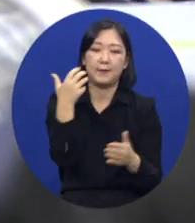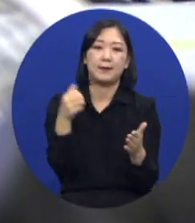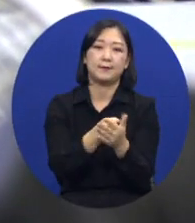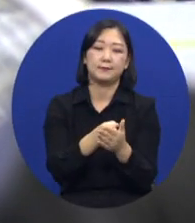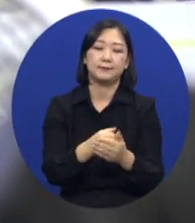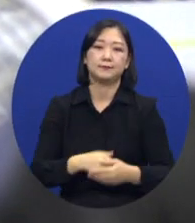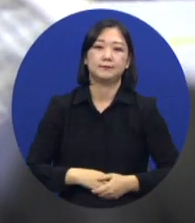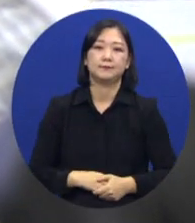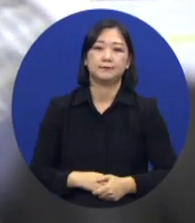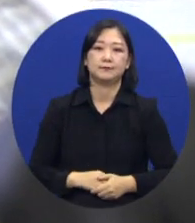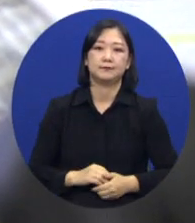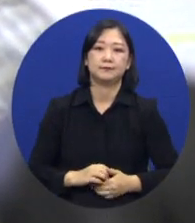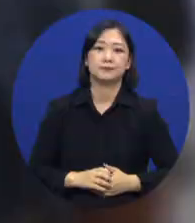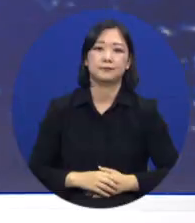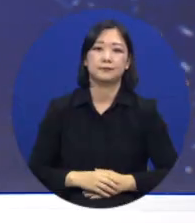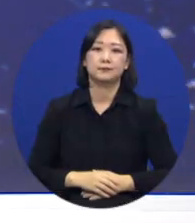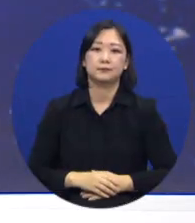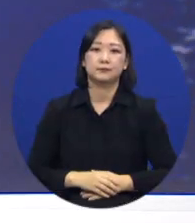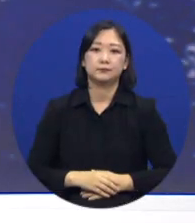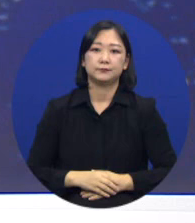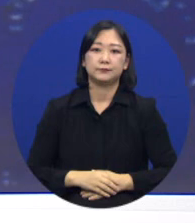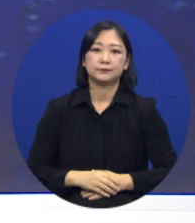파악됐습니다.